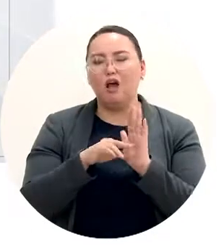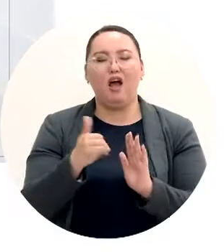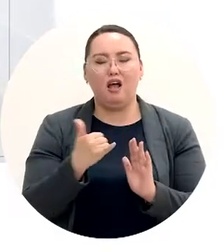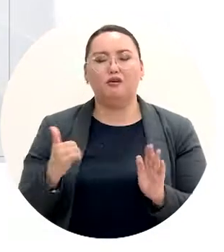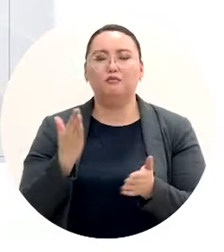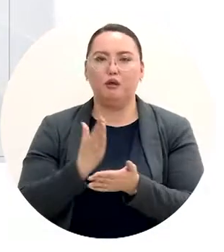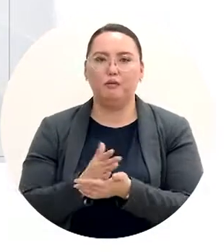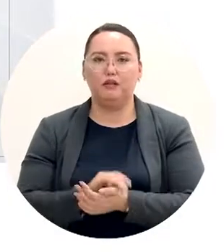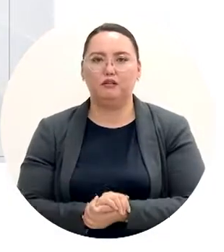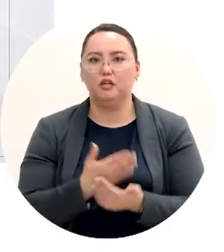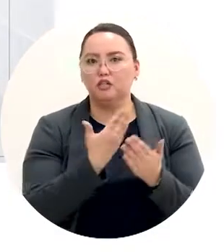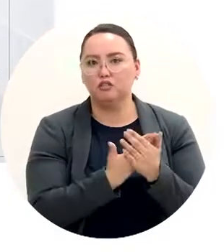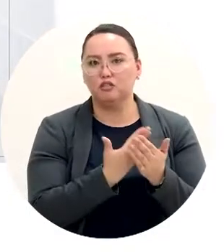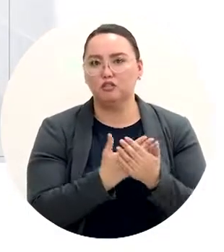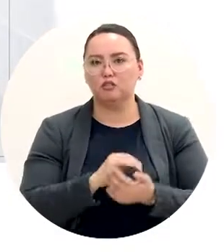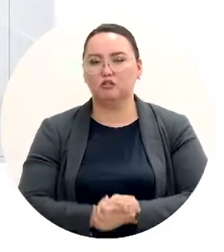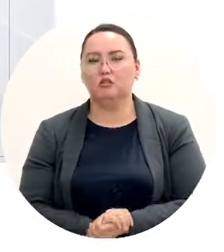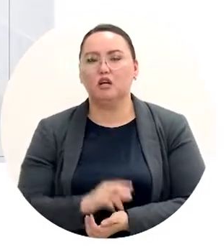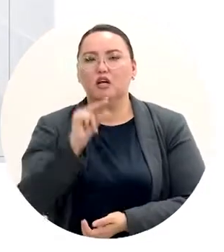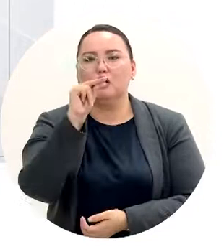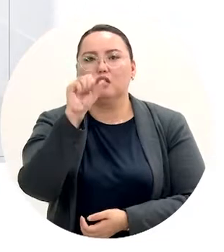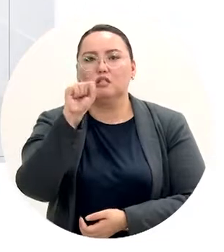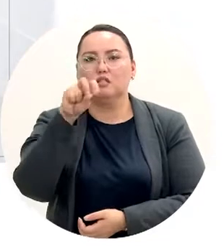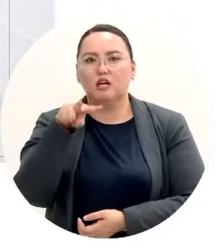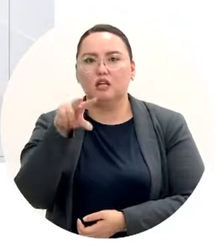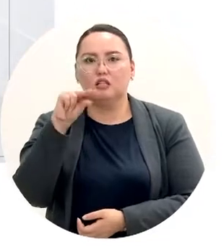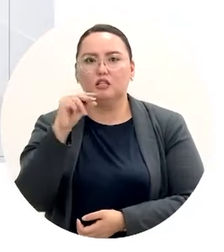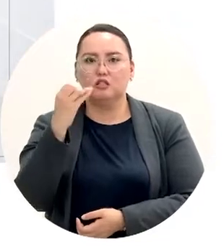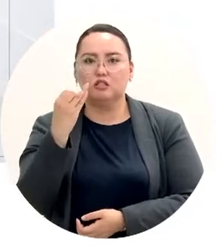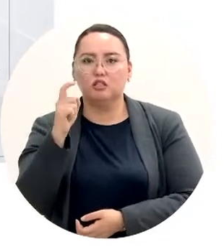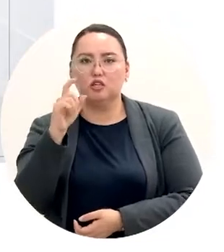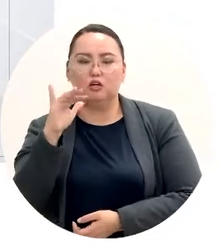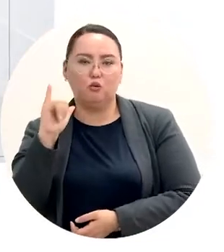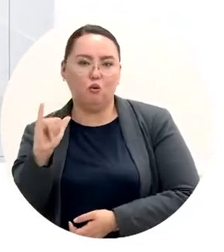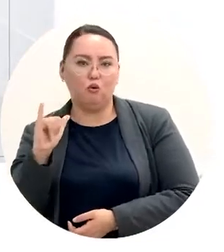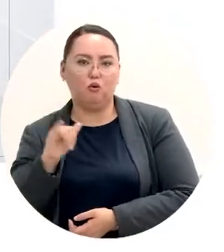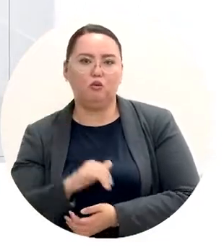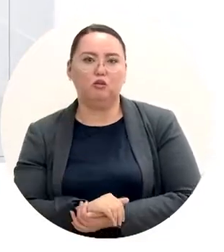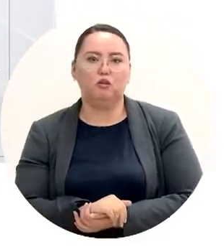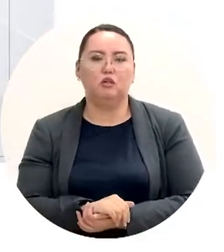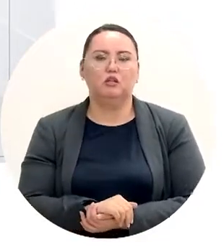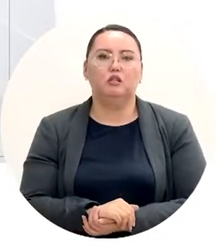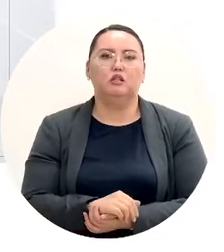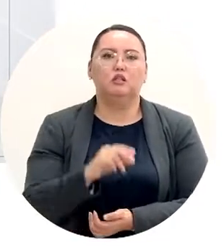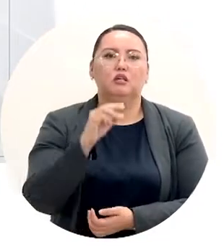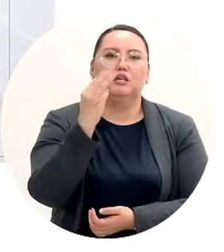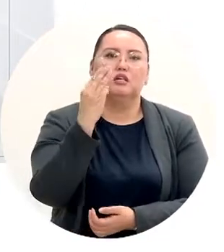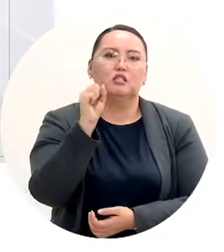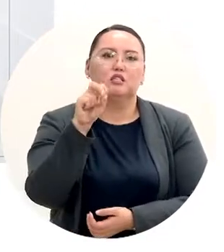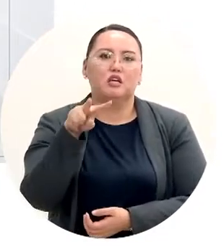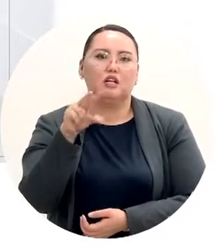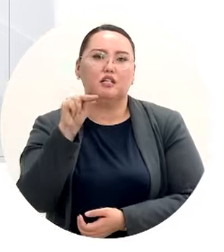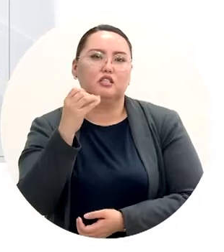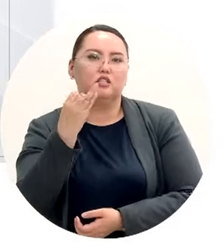байгаа хэлбрээрээ бичигдэх нэг юм зөв тогтол байдаг аа. Жишээ нь шаржигийн аа, чалчи хуу, жонжи хуу,